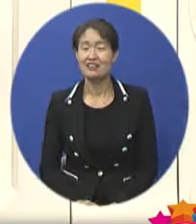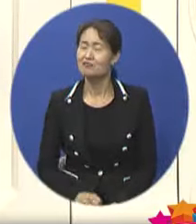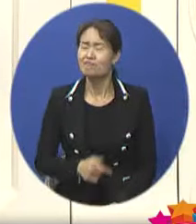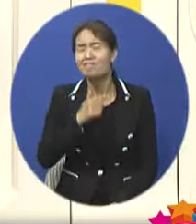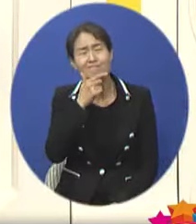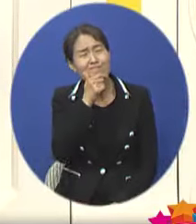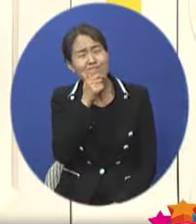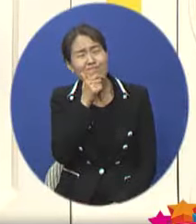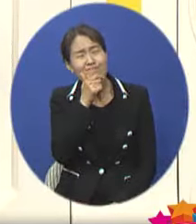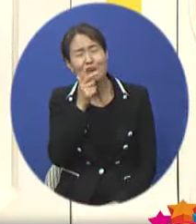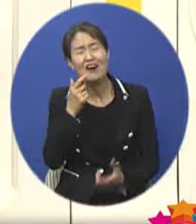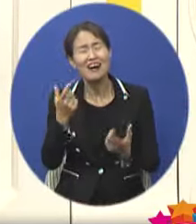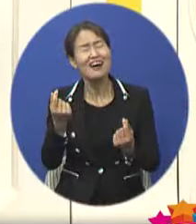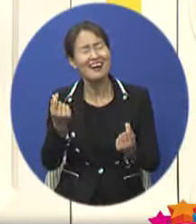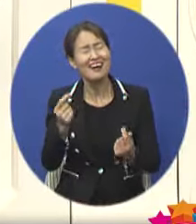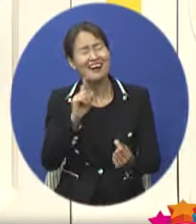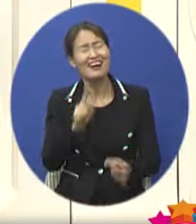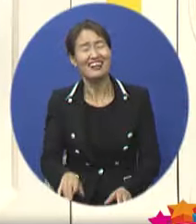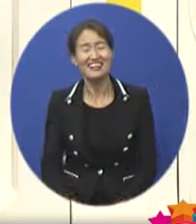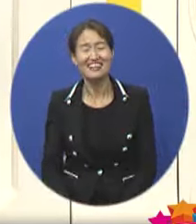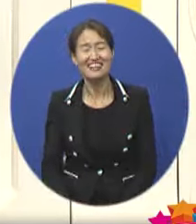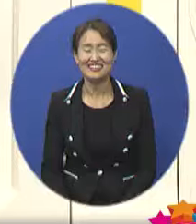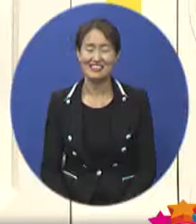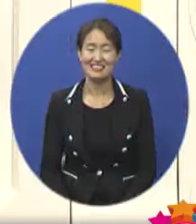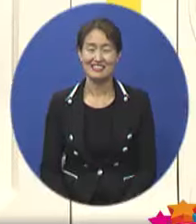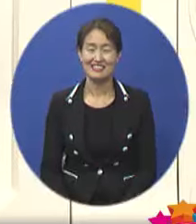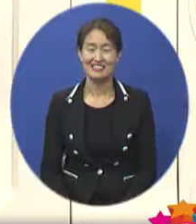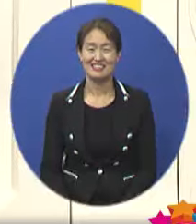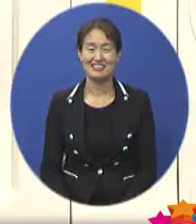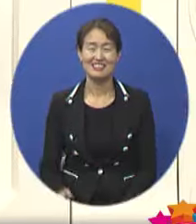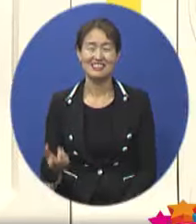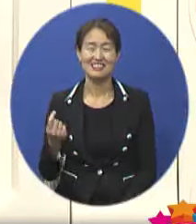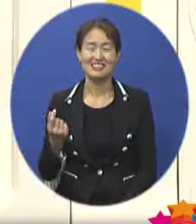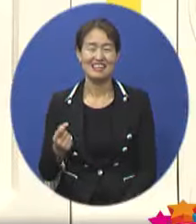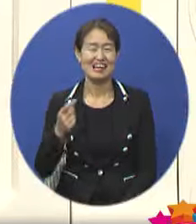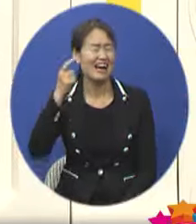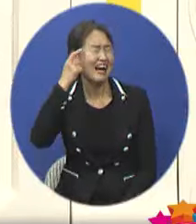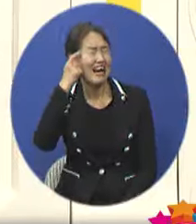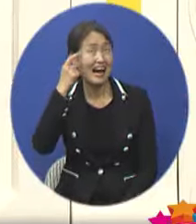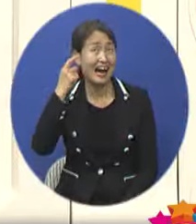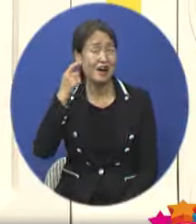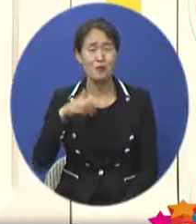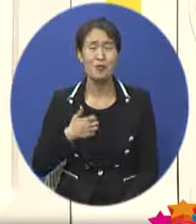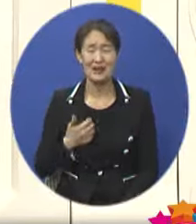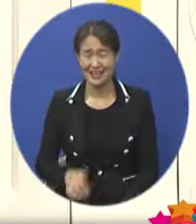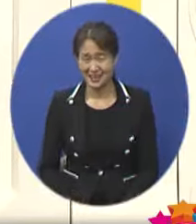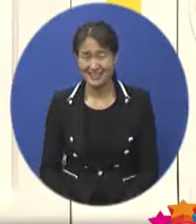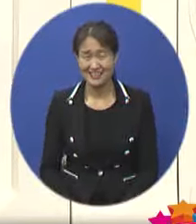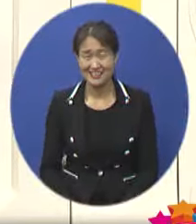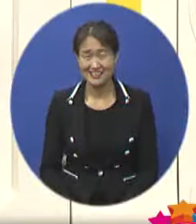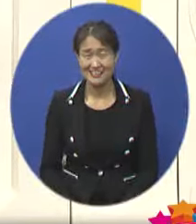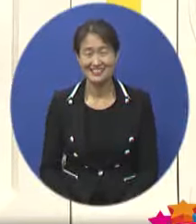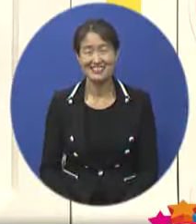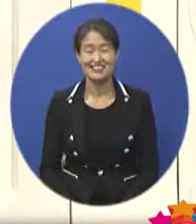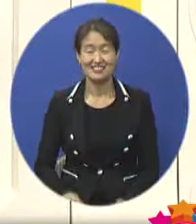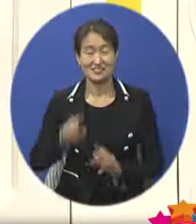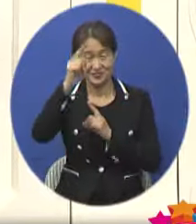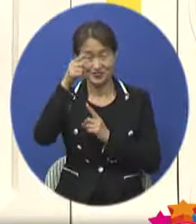글쎄요, 그런 식으로 간다고 해요. 아, 네. 그런 식으로 간다. 예. 그래요. 그래서 웬만한 IQ를 못 따라가요. 예. 자,